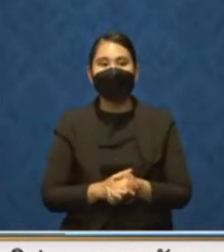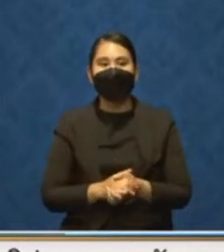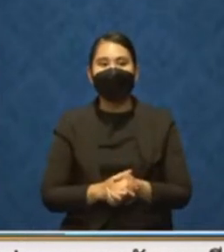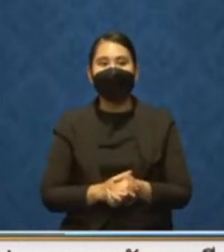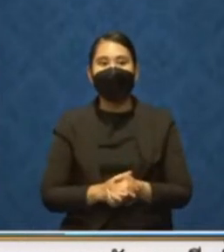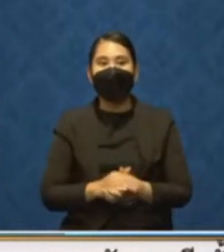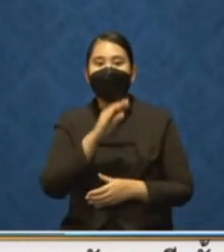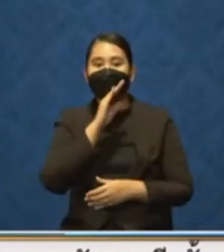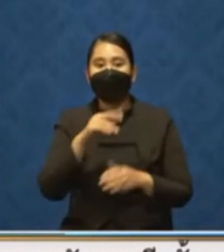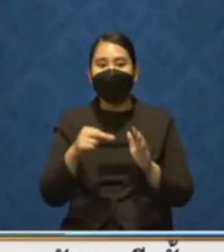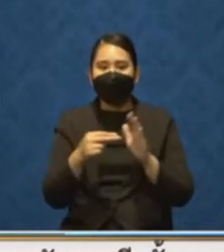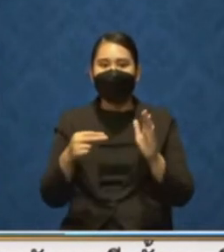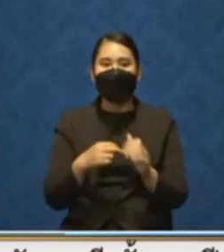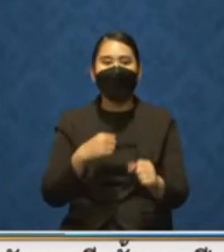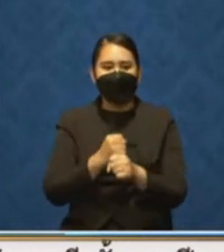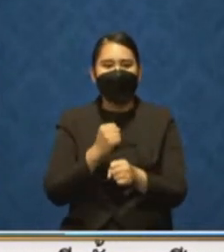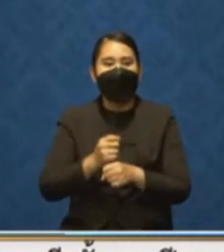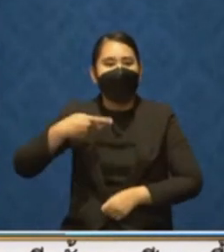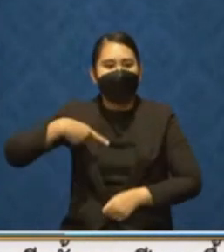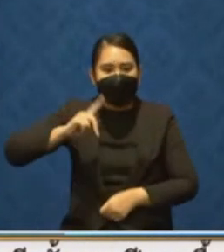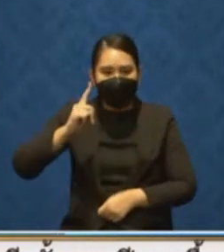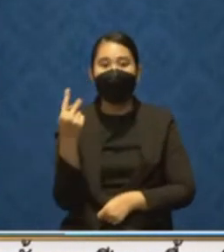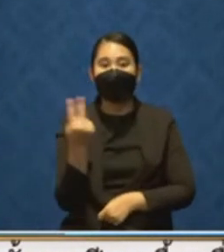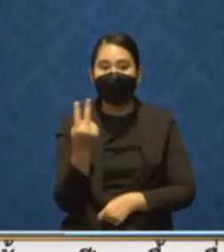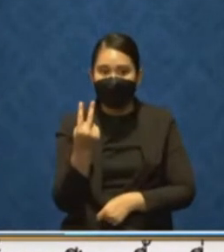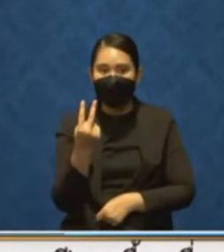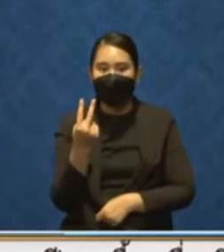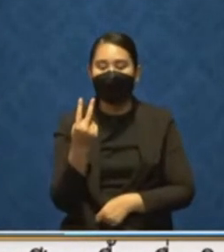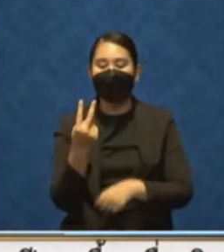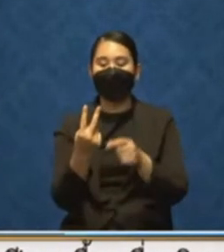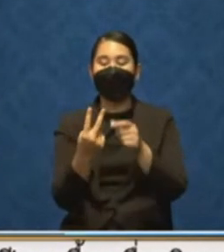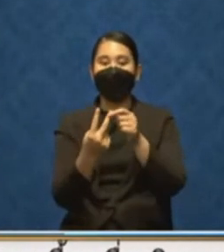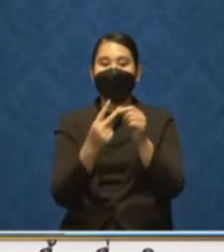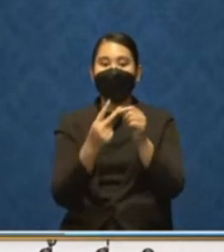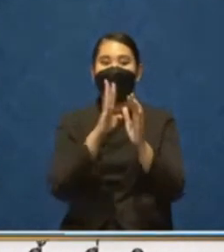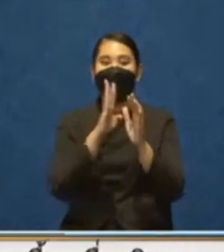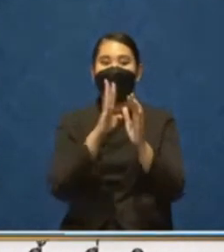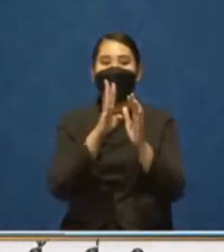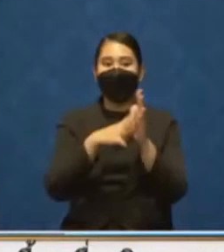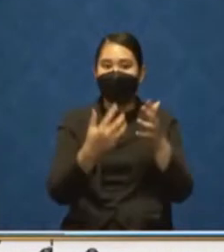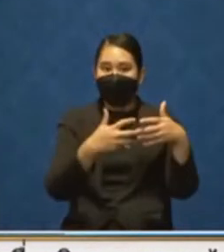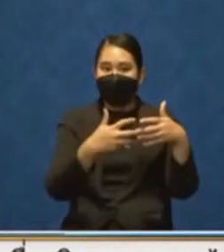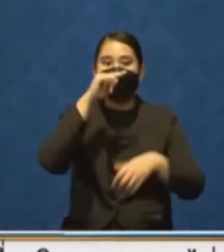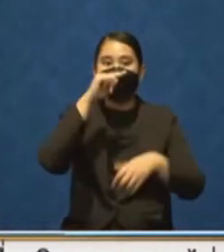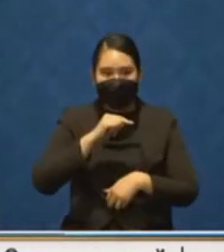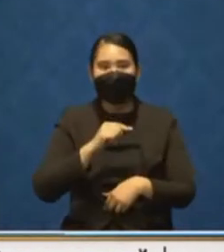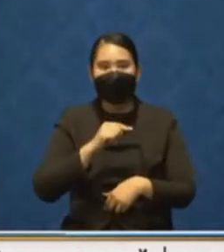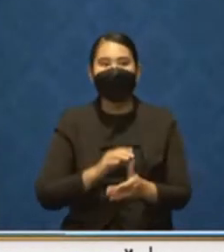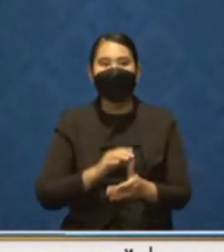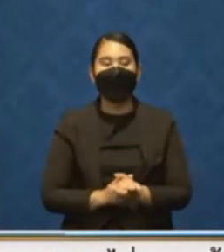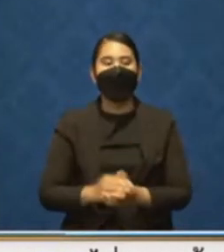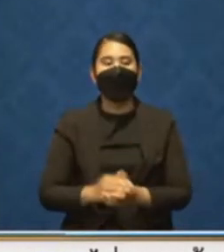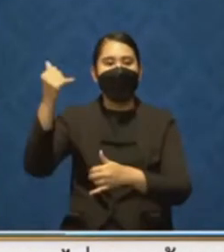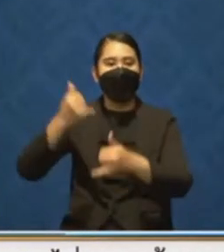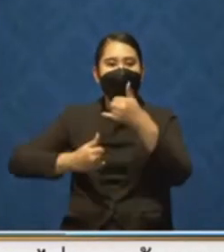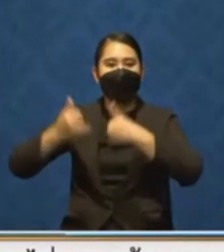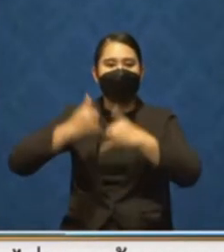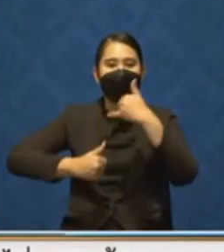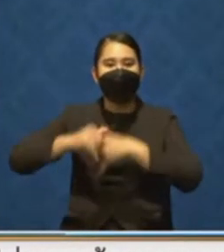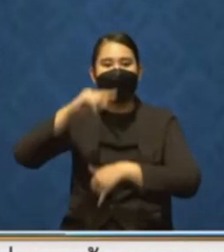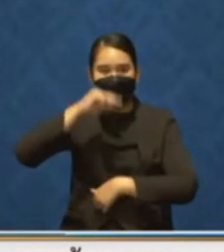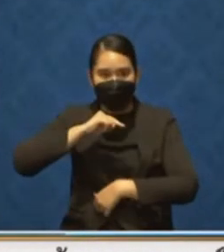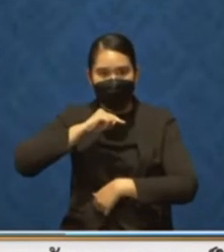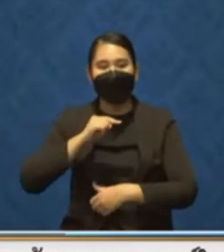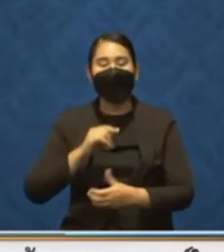ยิงปืนนัดเดียวได้นกสองตัวก็คือในการยอมรับประกันไทยระยะยาวจะมีสมองไหลตั้งตาสมองดีๆหลายเข้ามาในประเทศไทยจำนวน